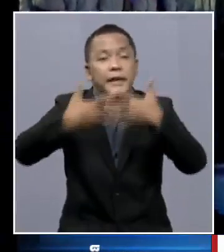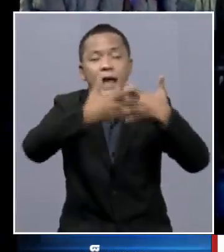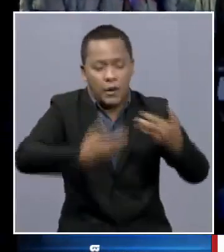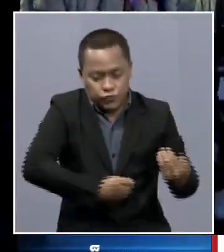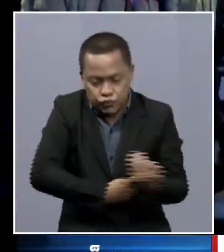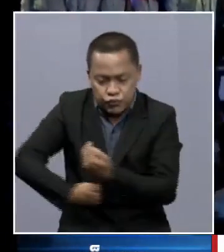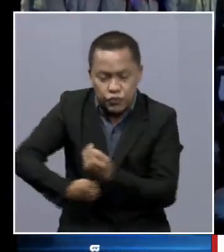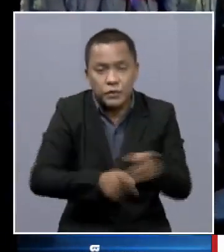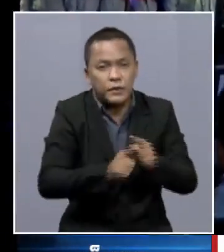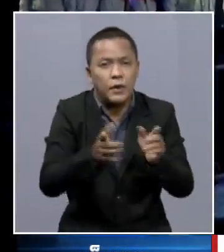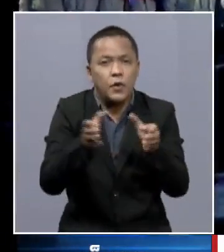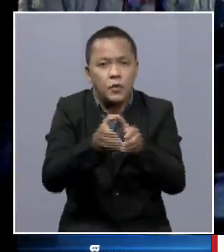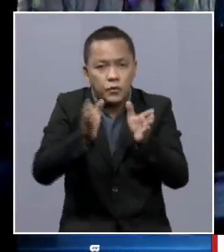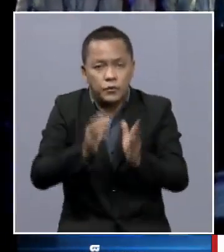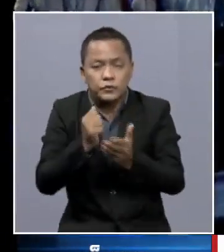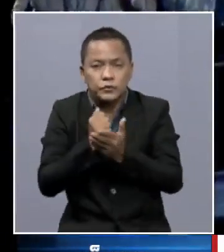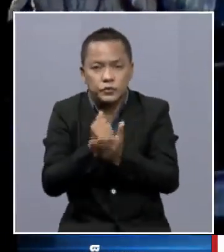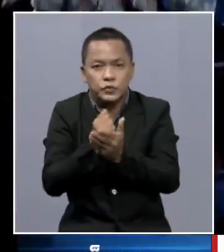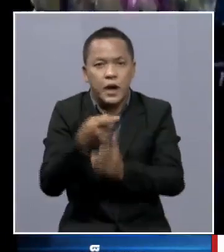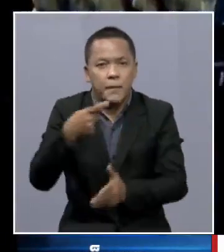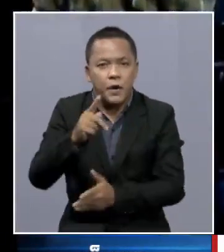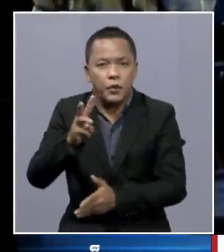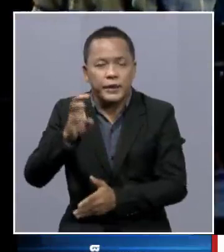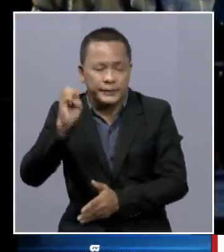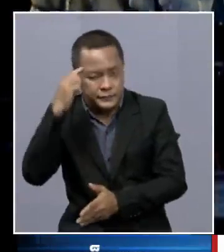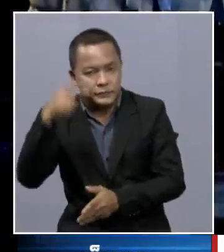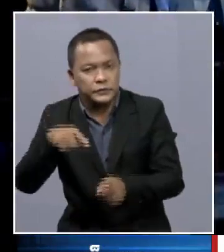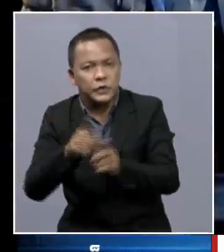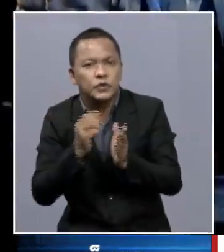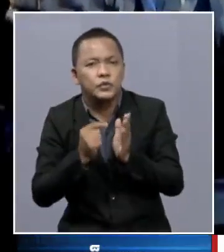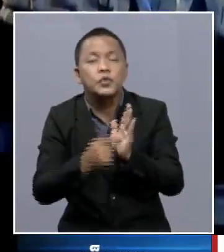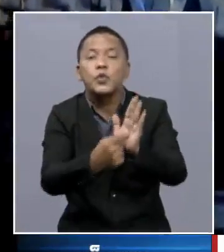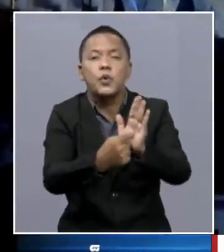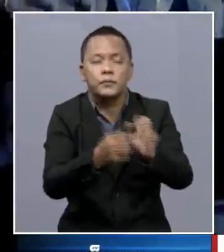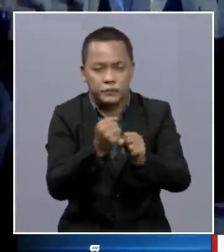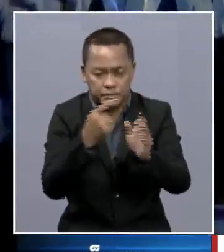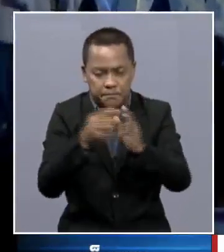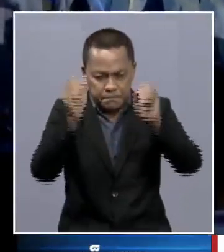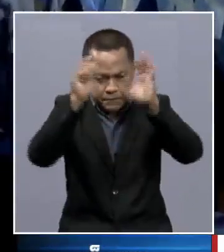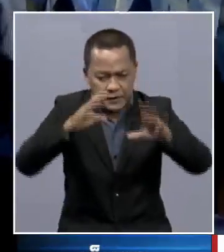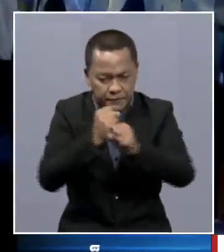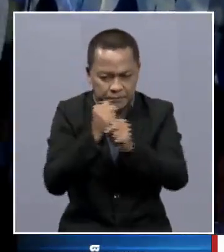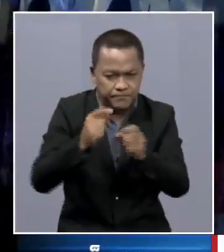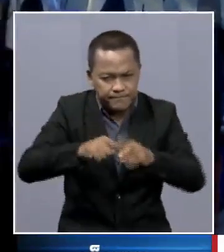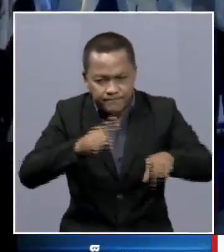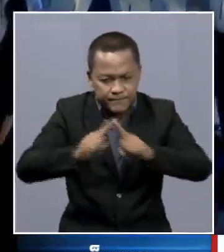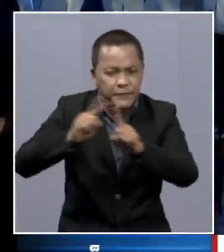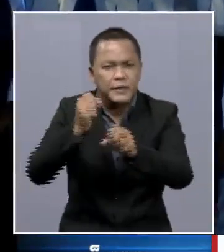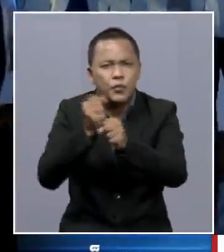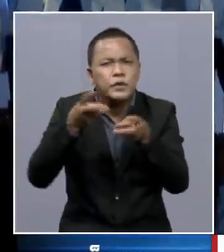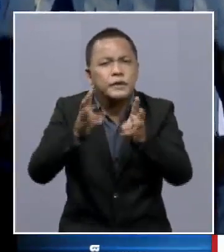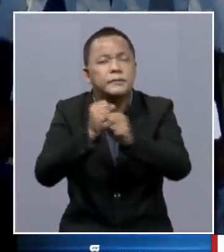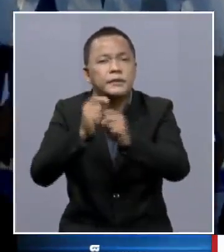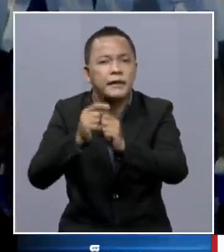ย Quarterbacks ที่ชื่อประวิยวงสูบันได้โวสกิลใหเหนถึงรูปแบการทำเกมได้หลากหลาย